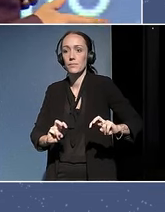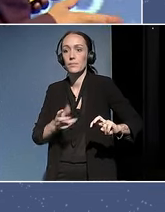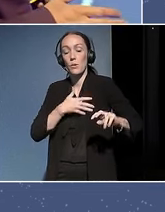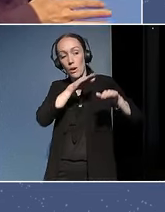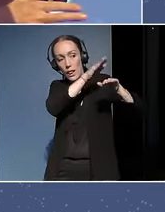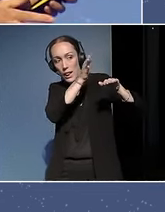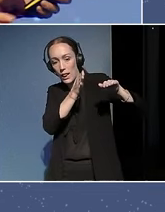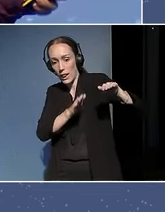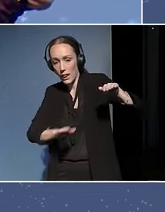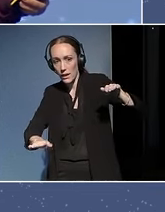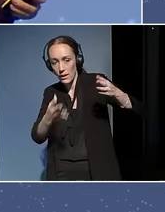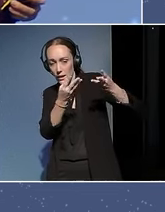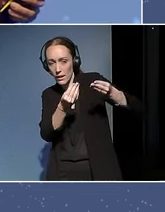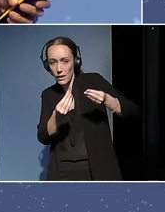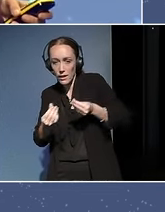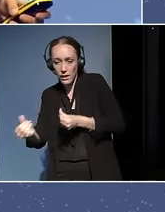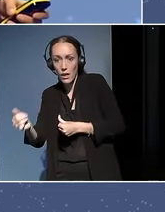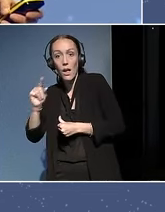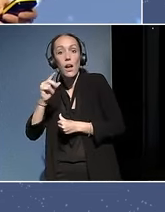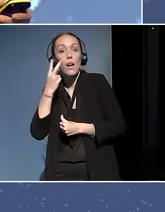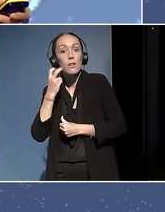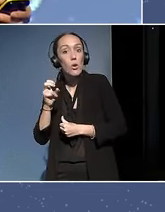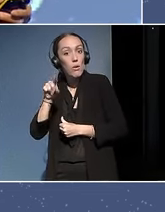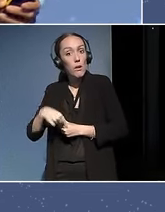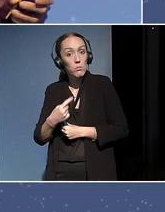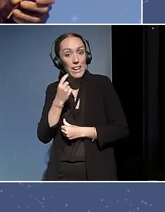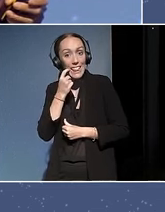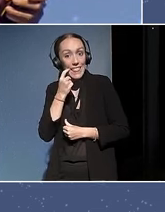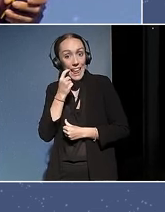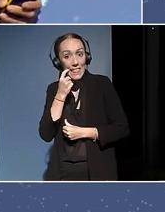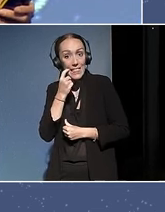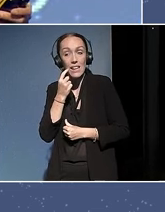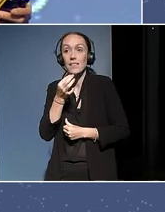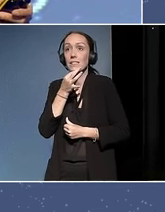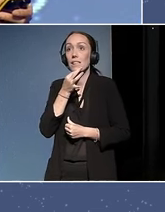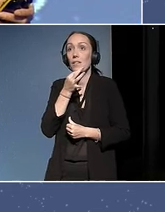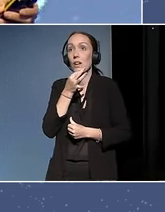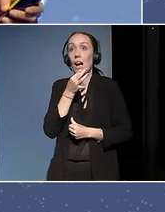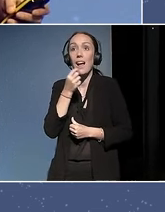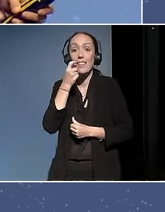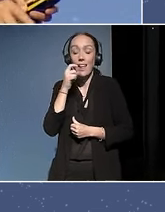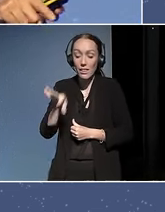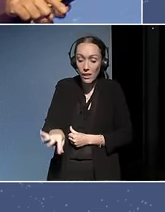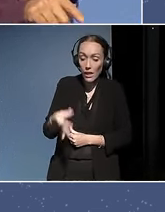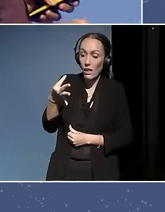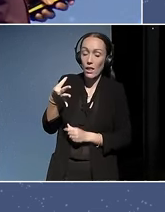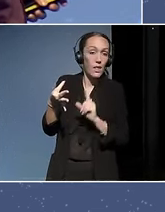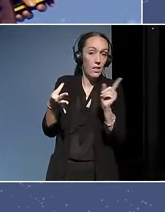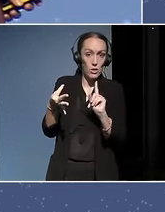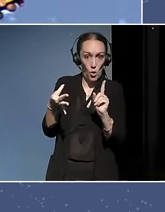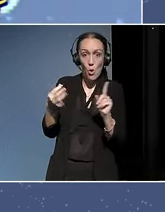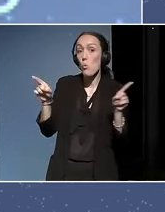combacino a trovare anche denti ma non denti isolati nella sabbia sono denti che come in